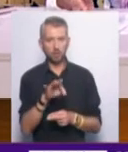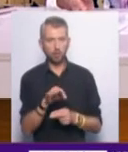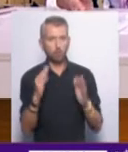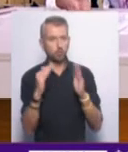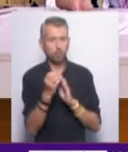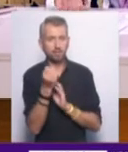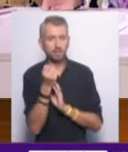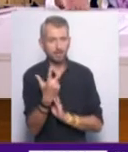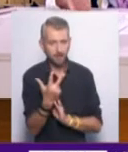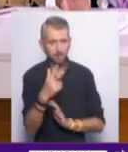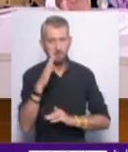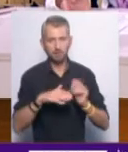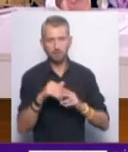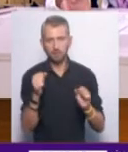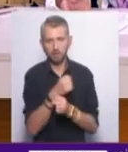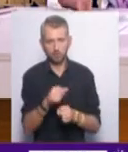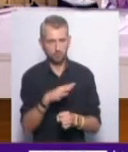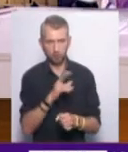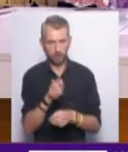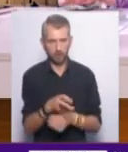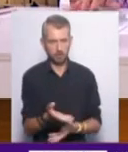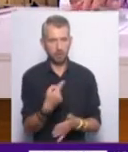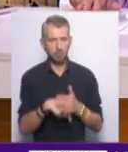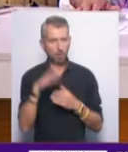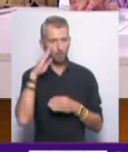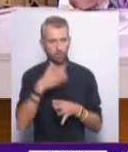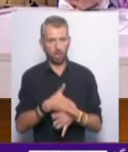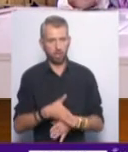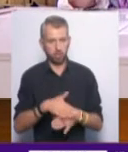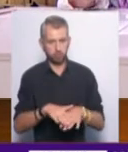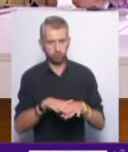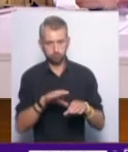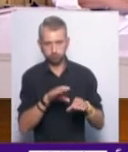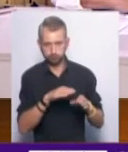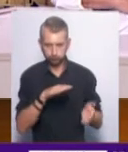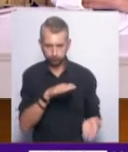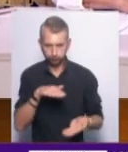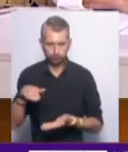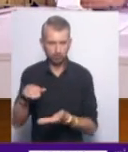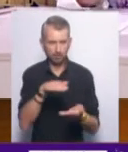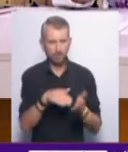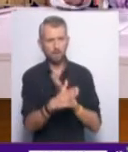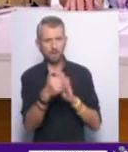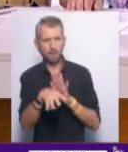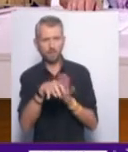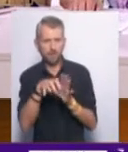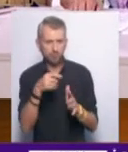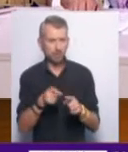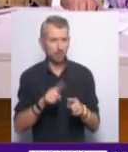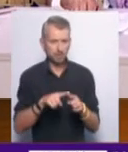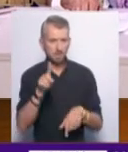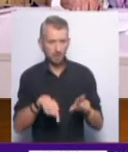13 практично неможливо було зайти, бо вода вже стояла. Викликали, все відкачали, але ж це періодично весь